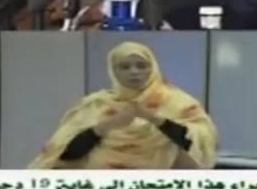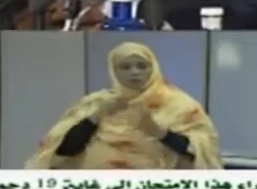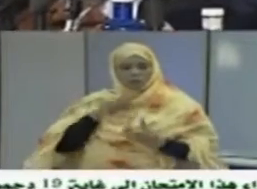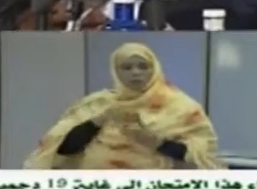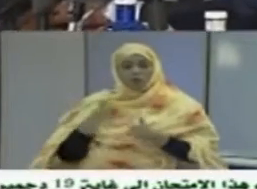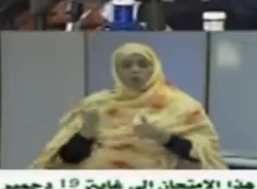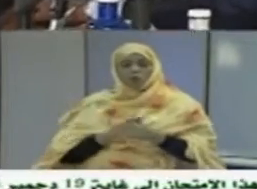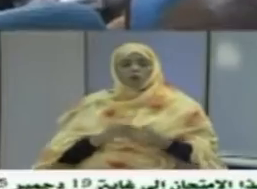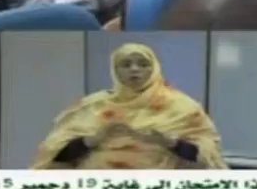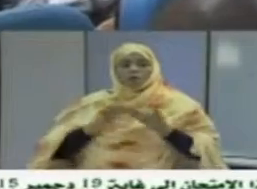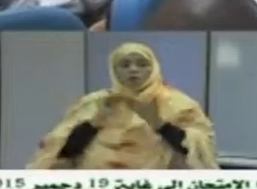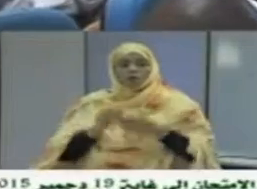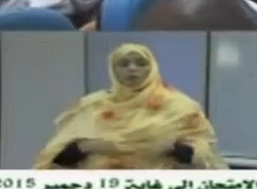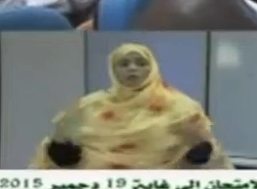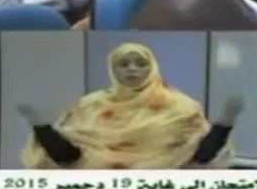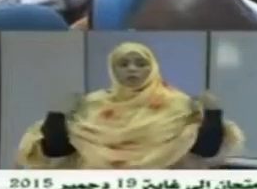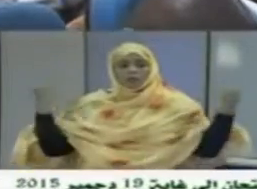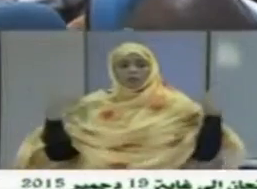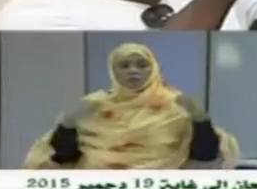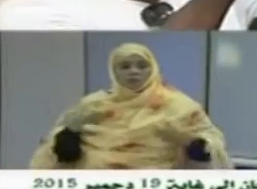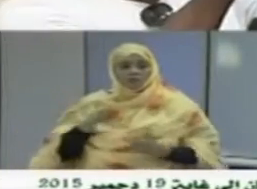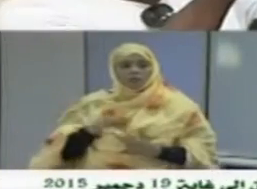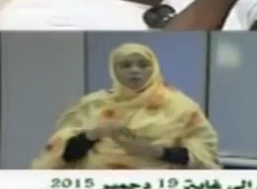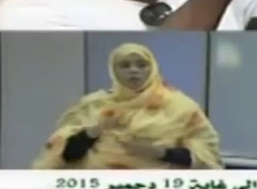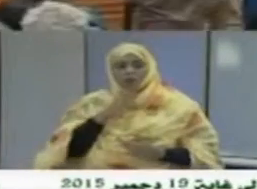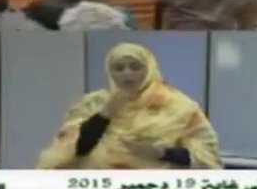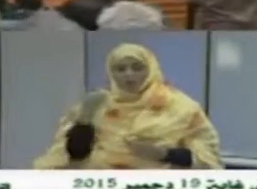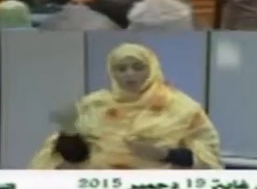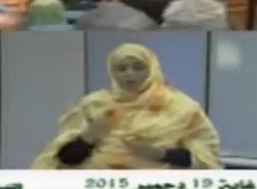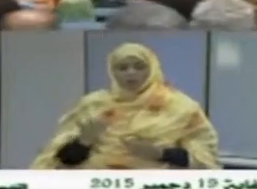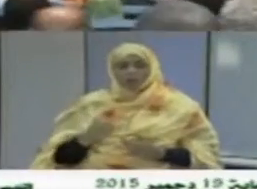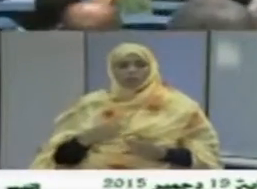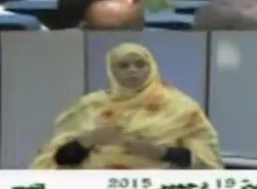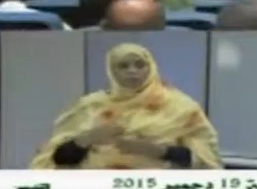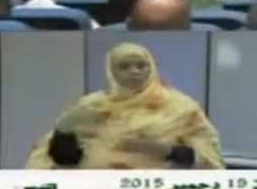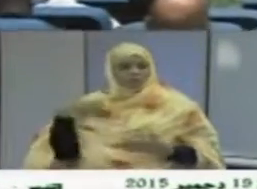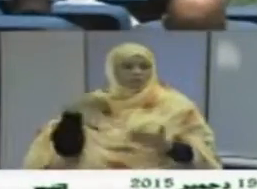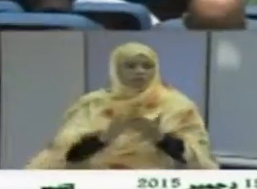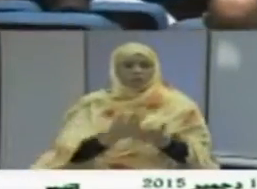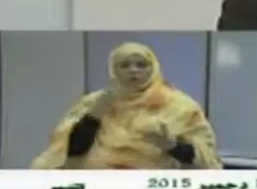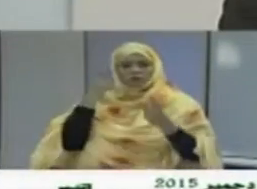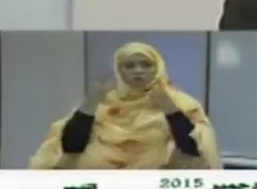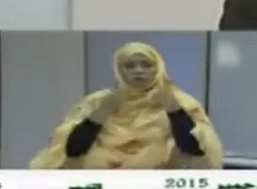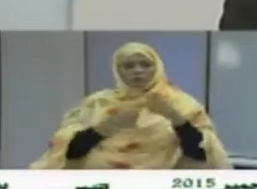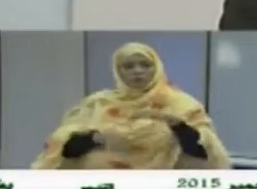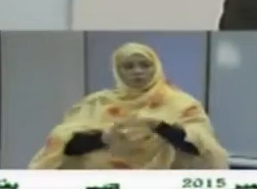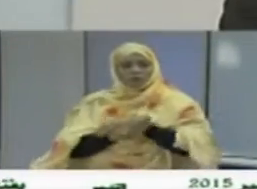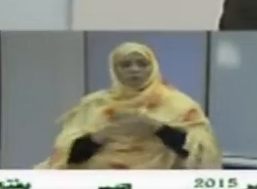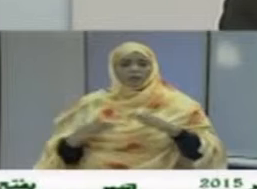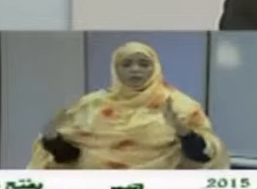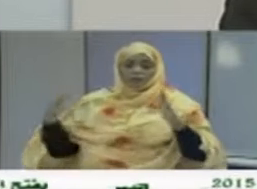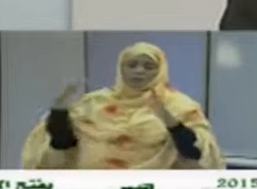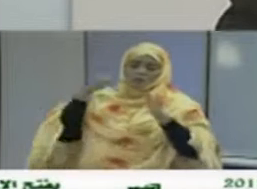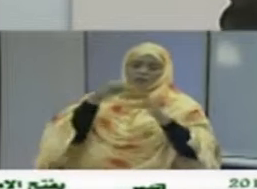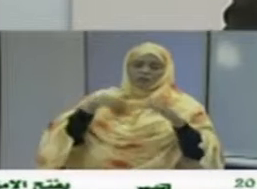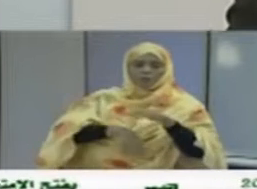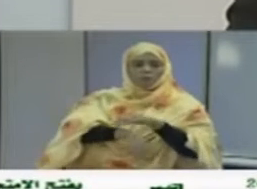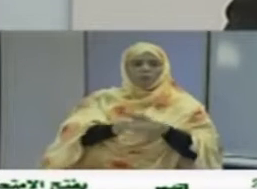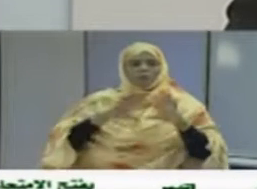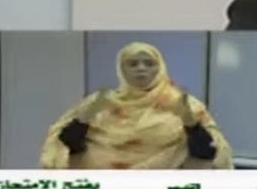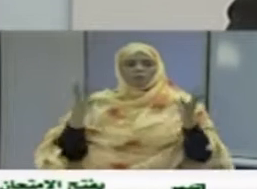الأول للرياضة الموريتانية حرص على حضور اللقاء والبقاء حتى نهاية